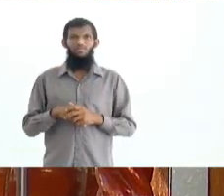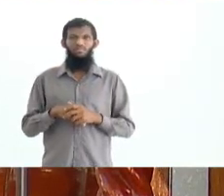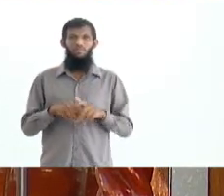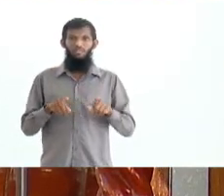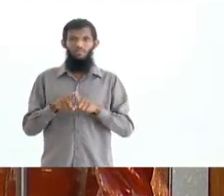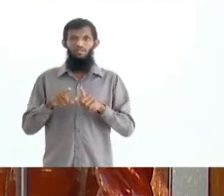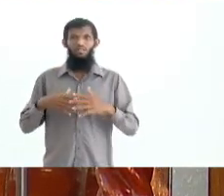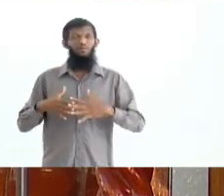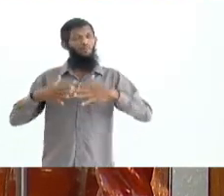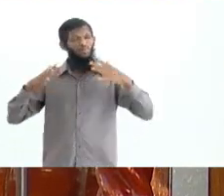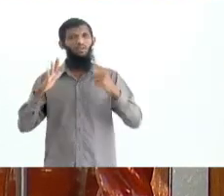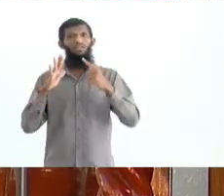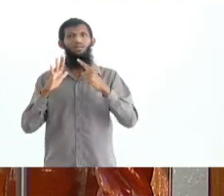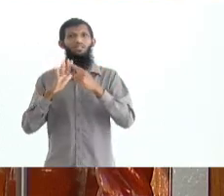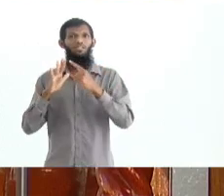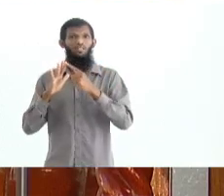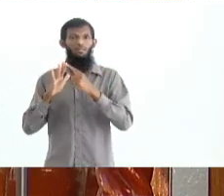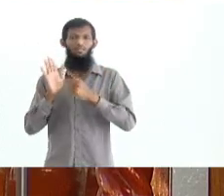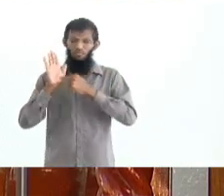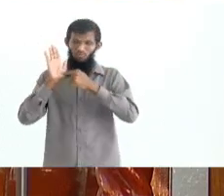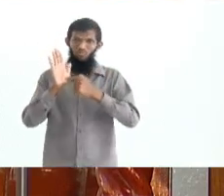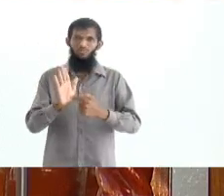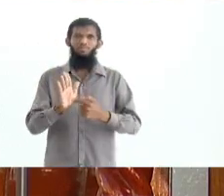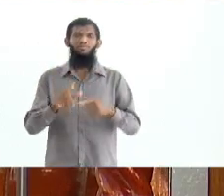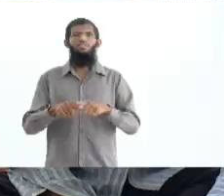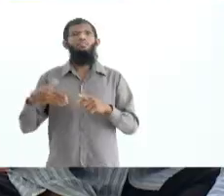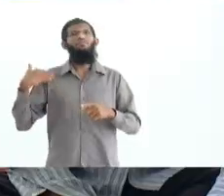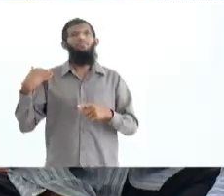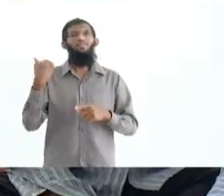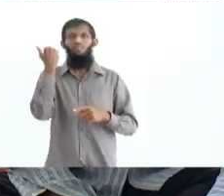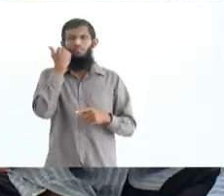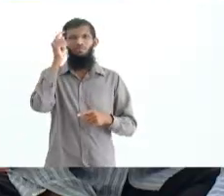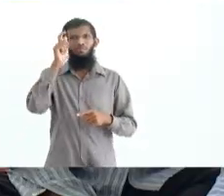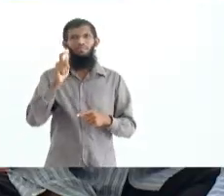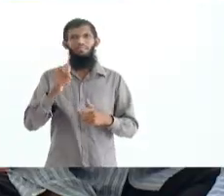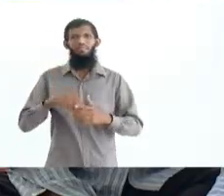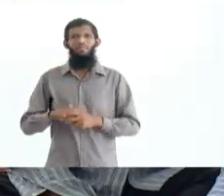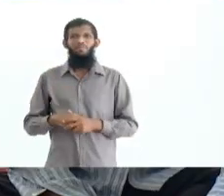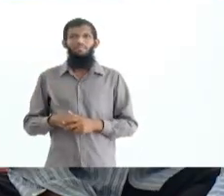قربا فاوا زوان فرهن انتكك مسلم اخن